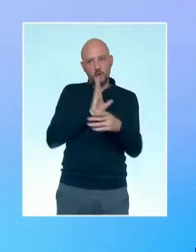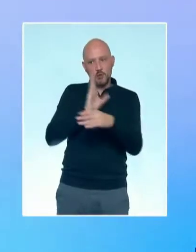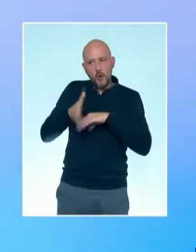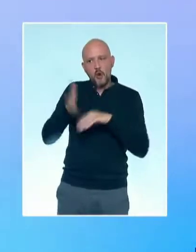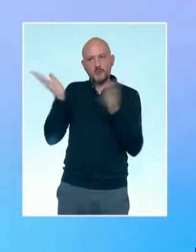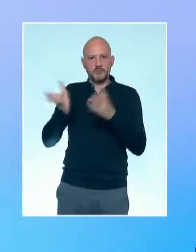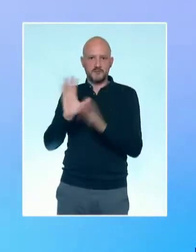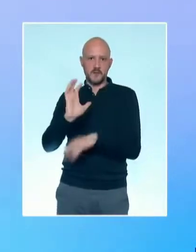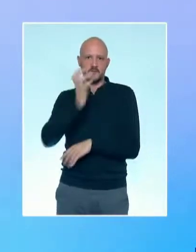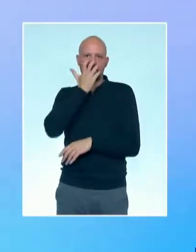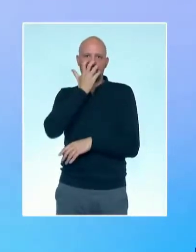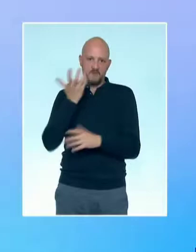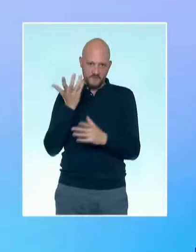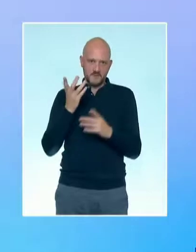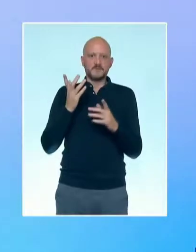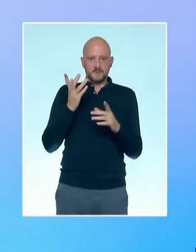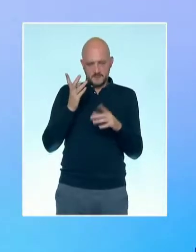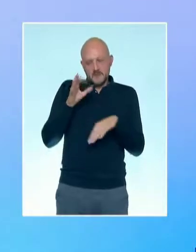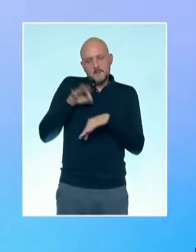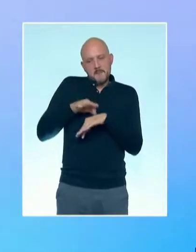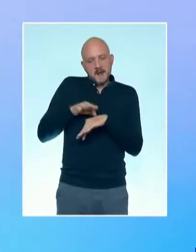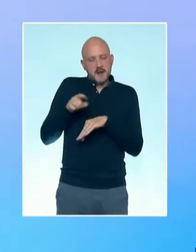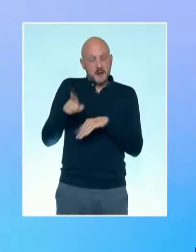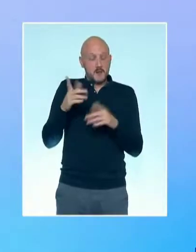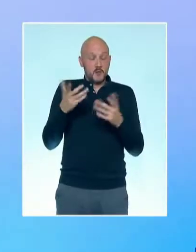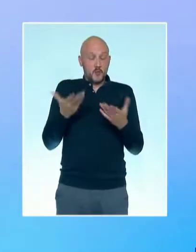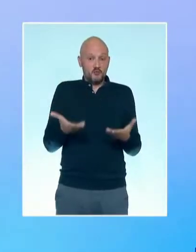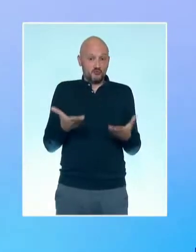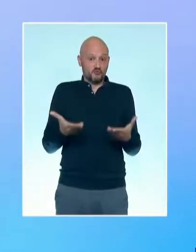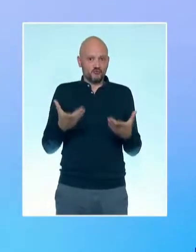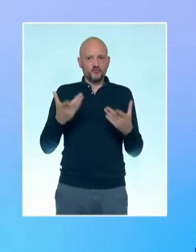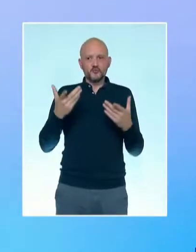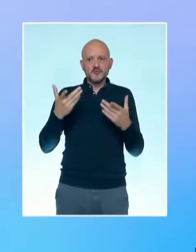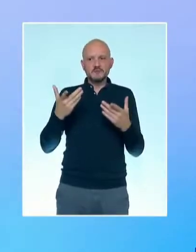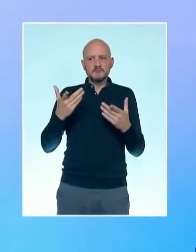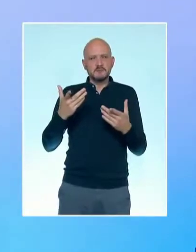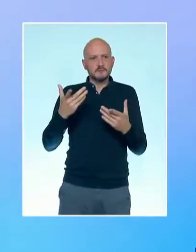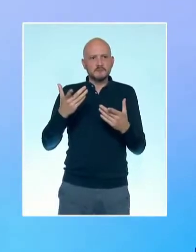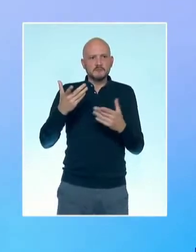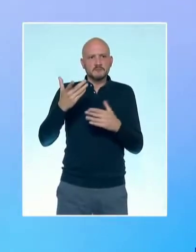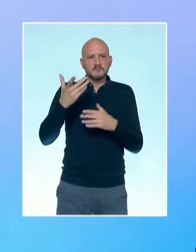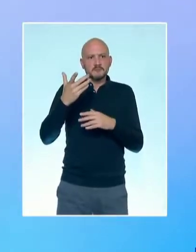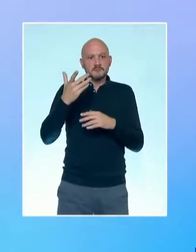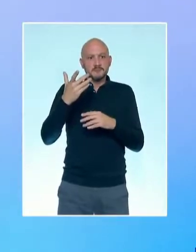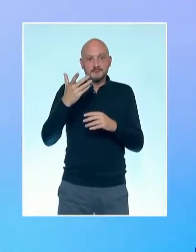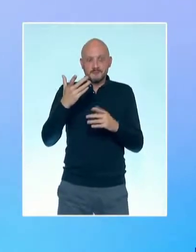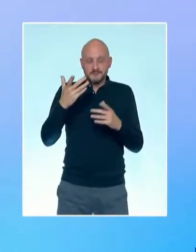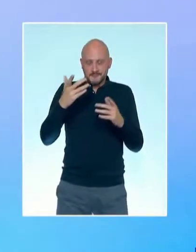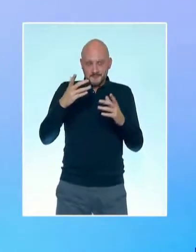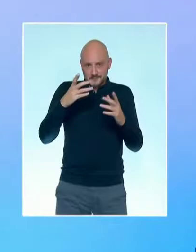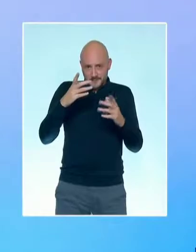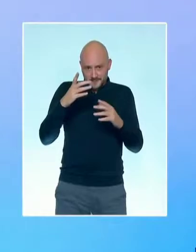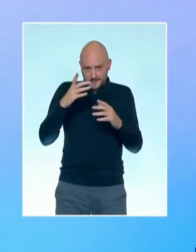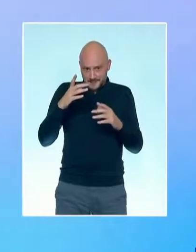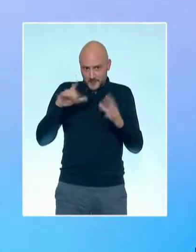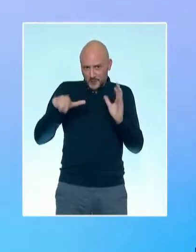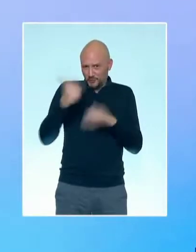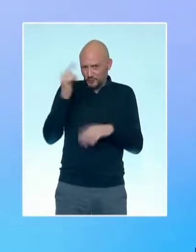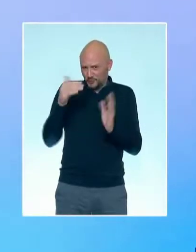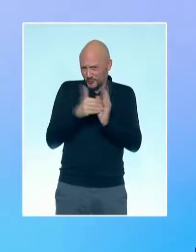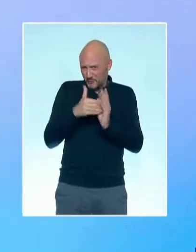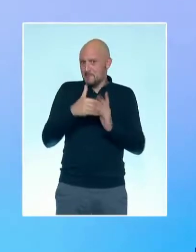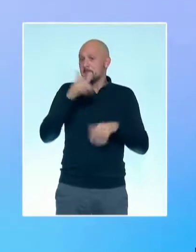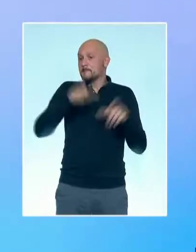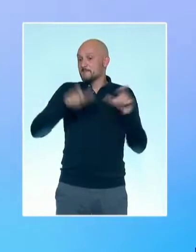grave. Plus de 12 000 malades qui sont actuellement hospitalisés dans nos hôpitaux, avec un rythme d'admission de presque un malade